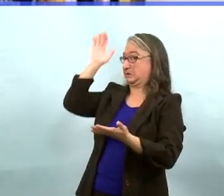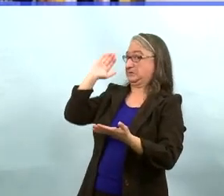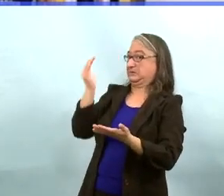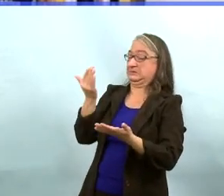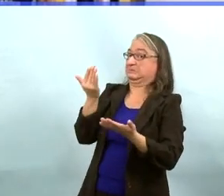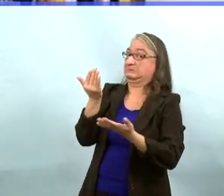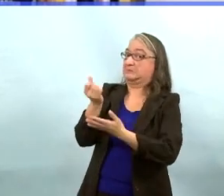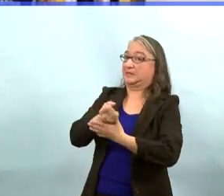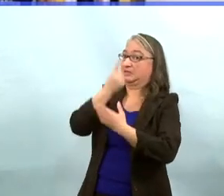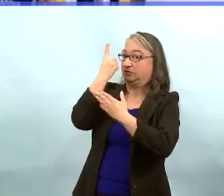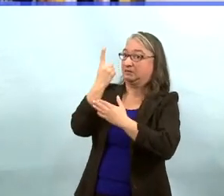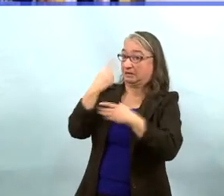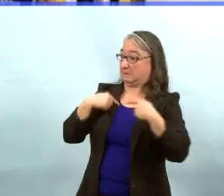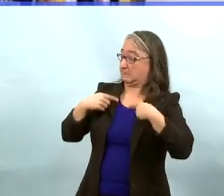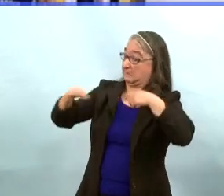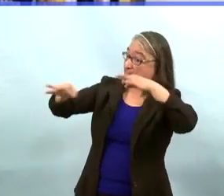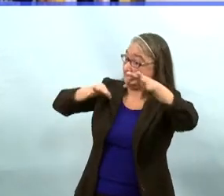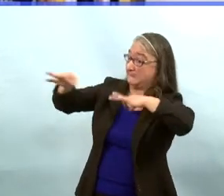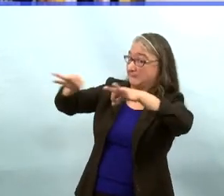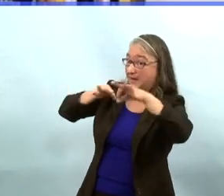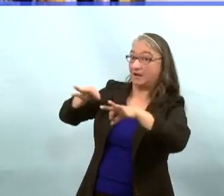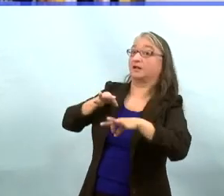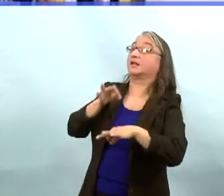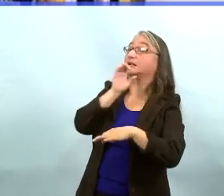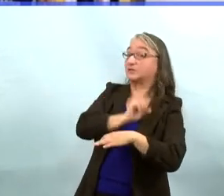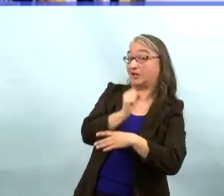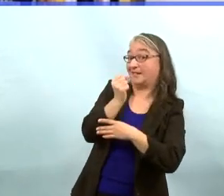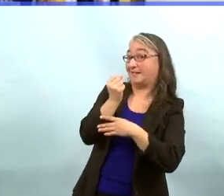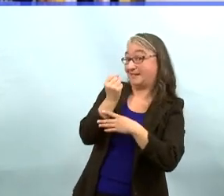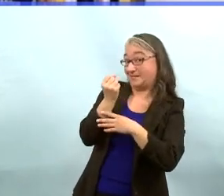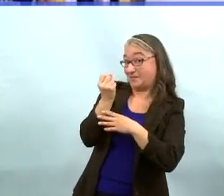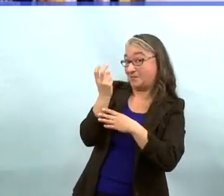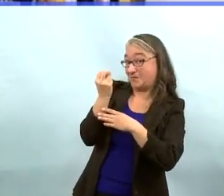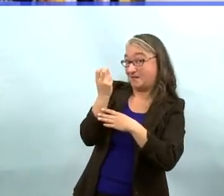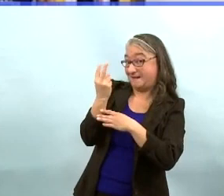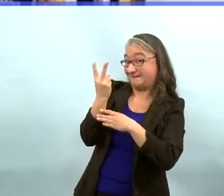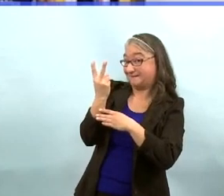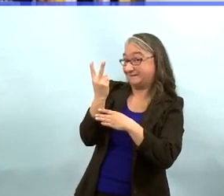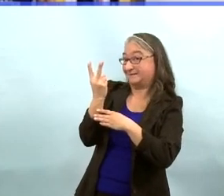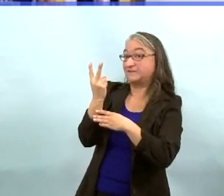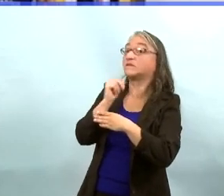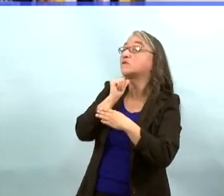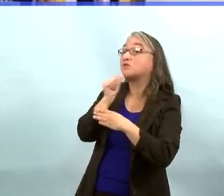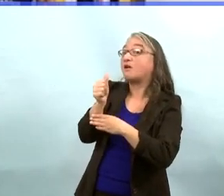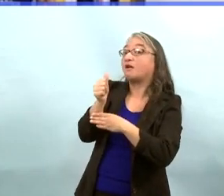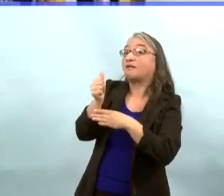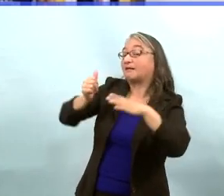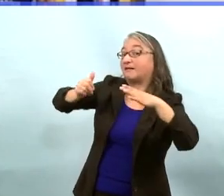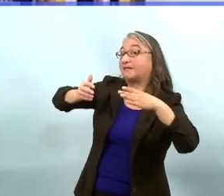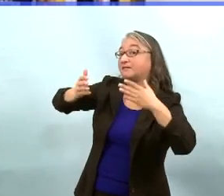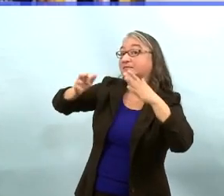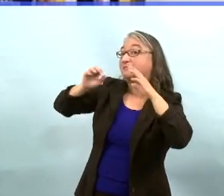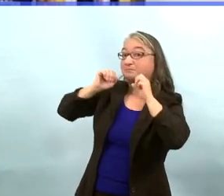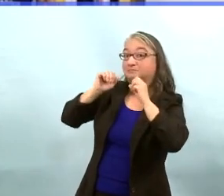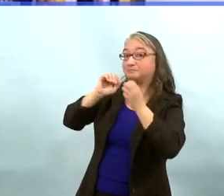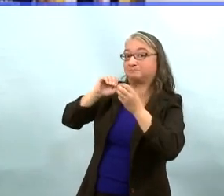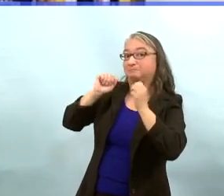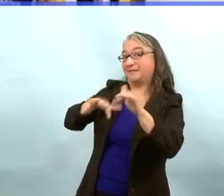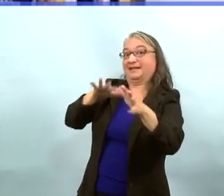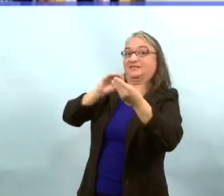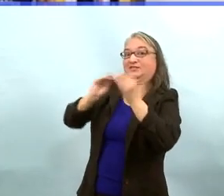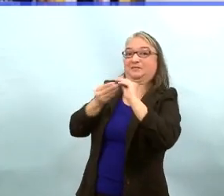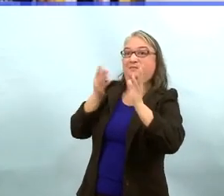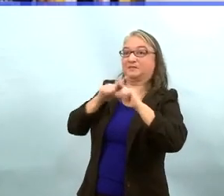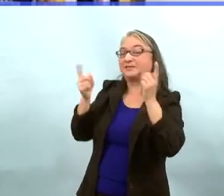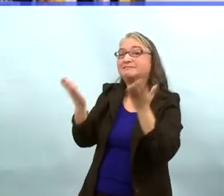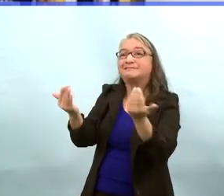la différence. J'ai essayé d'expliquer que l'âge de 12 ans, c'est pas un chiffre magique, c'est en fait un chiffre